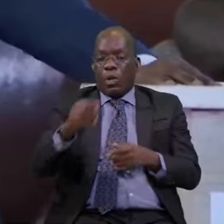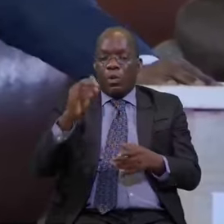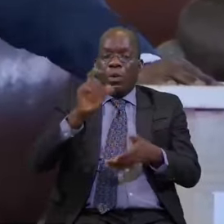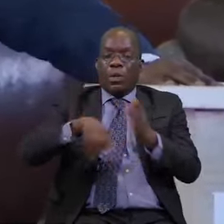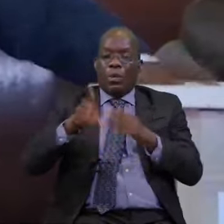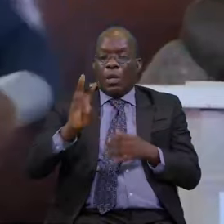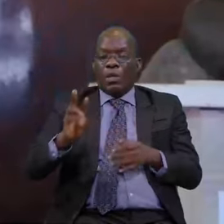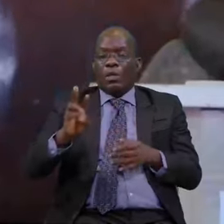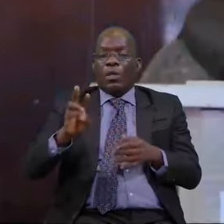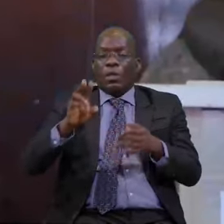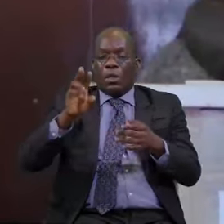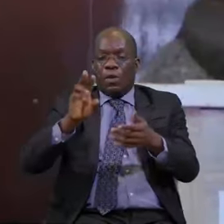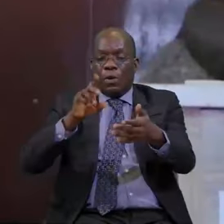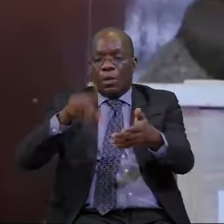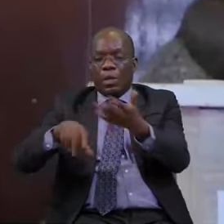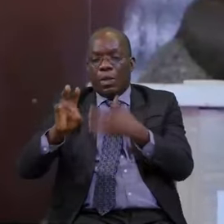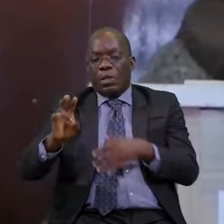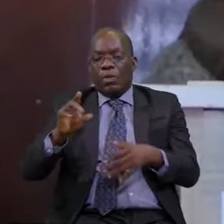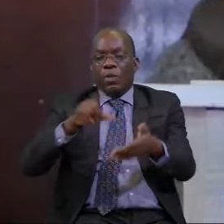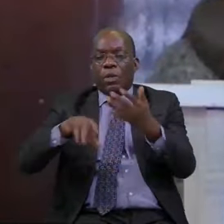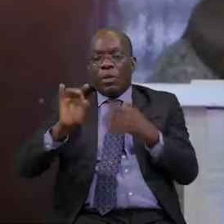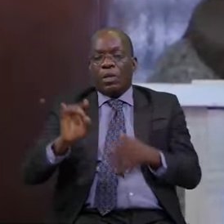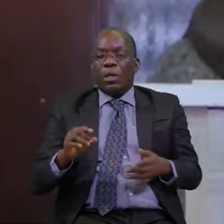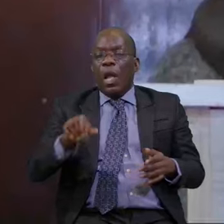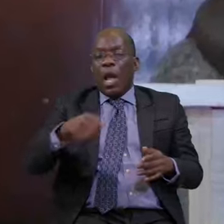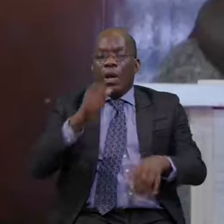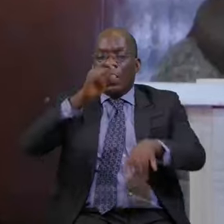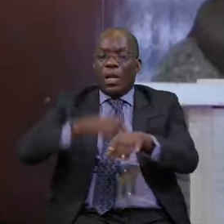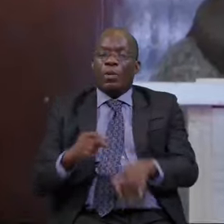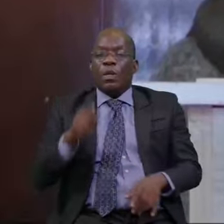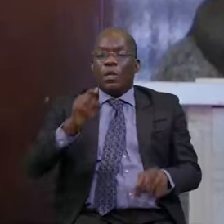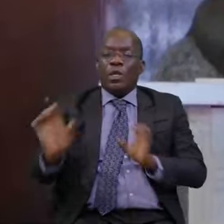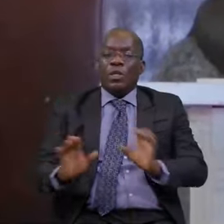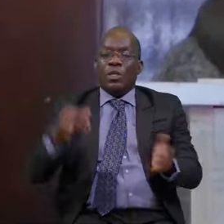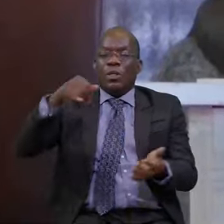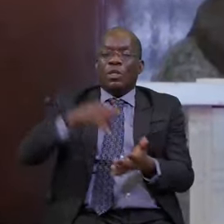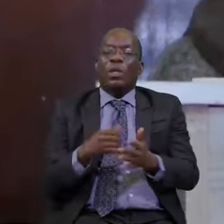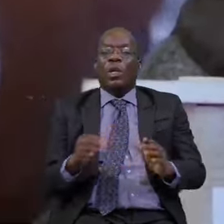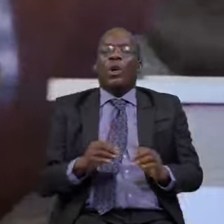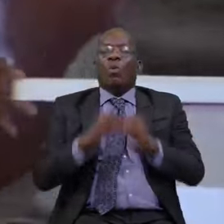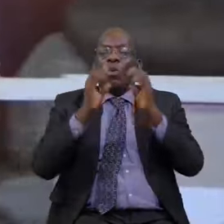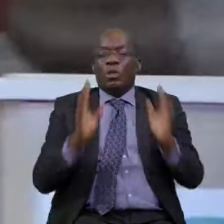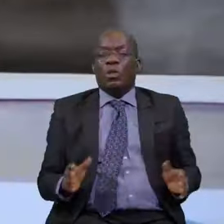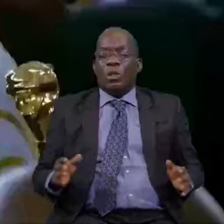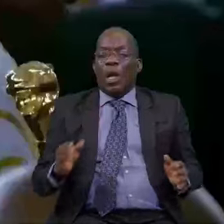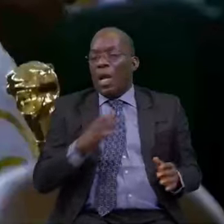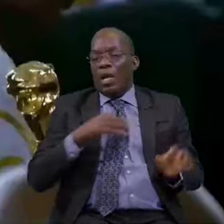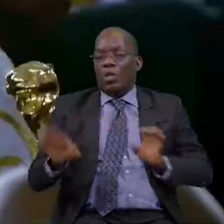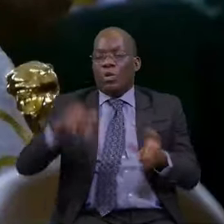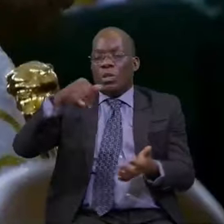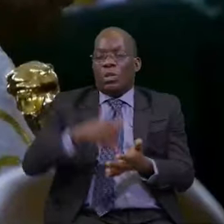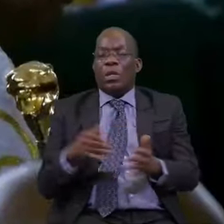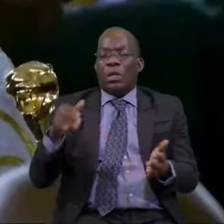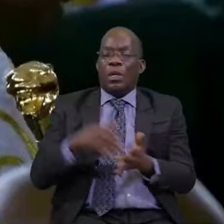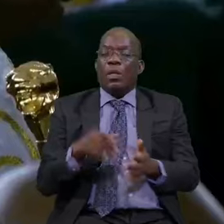les bergers a pourvu à leurs besoins. Une autre fois, il leur a fait manger. Il l'a fait à maintes reprises.